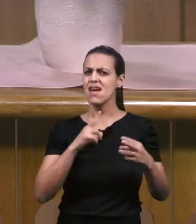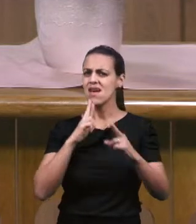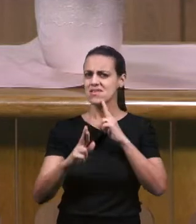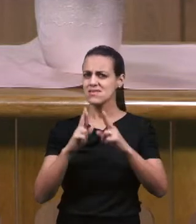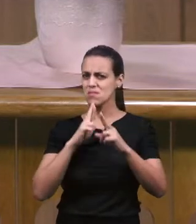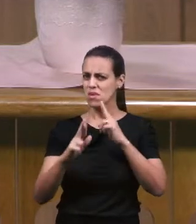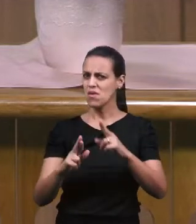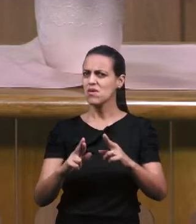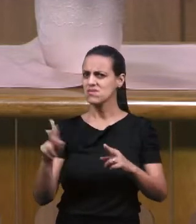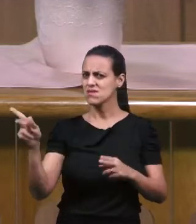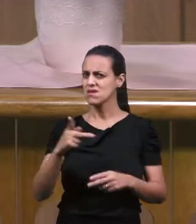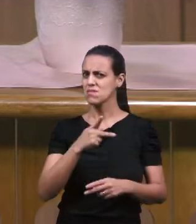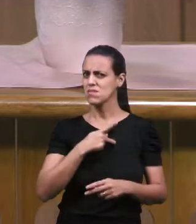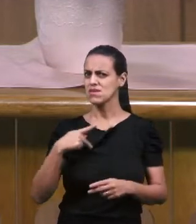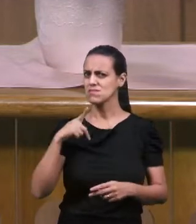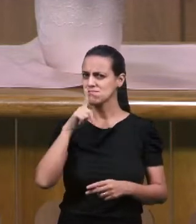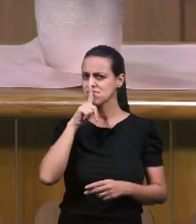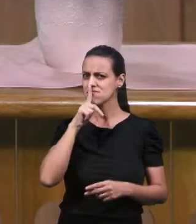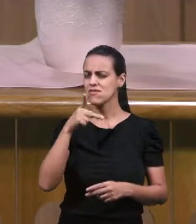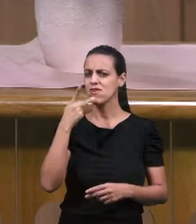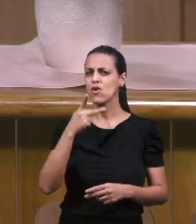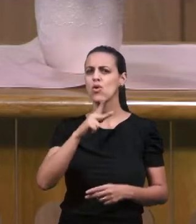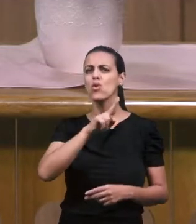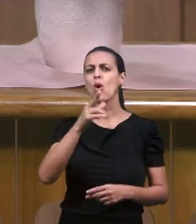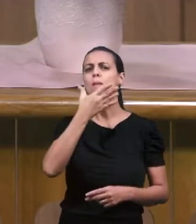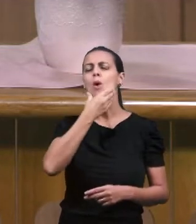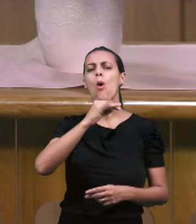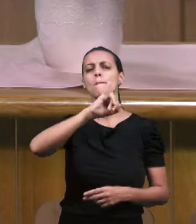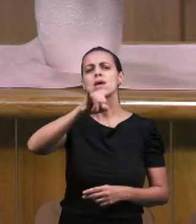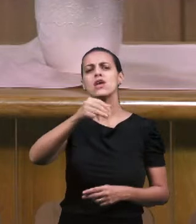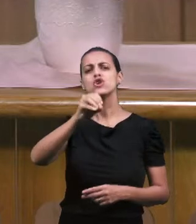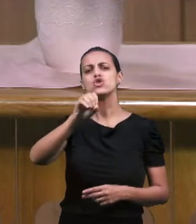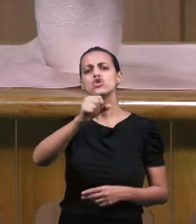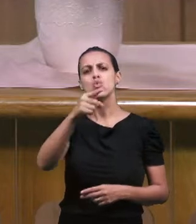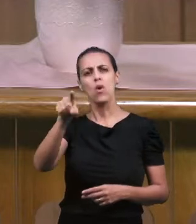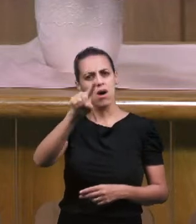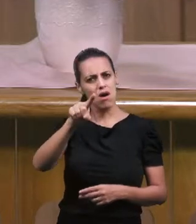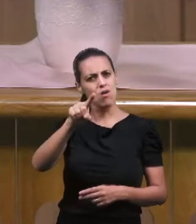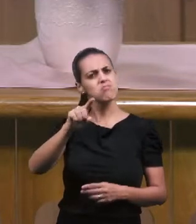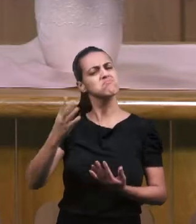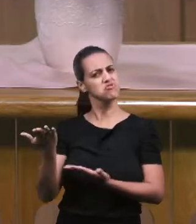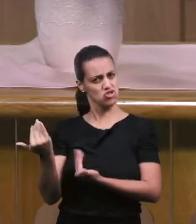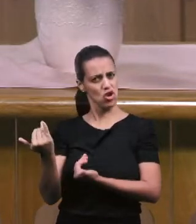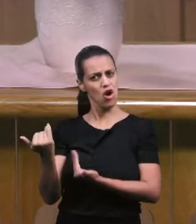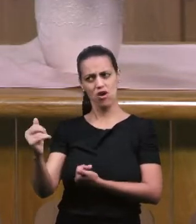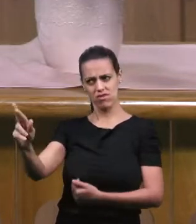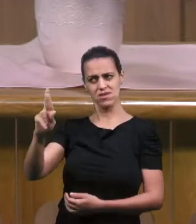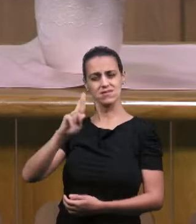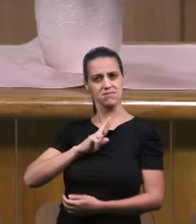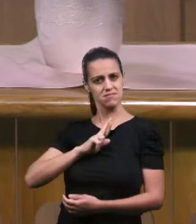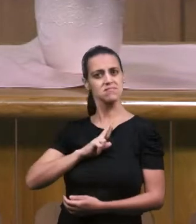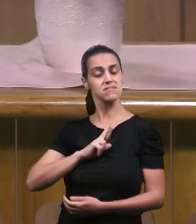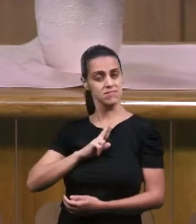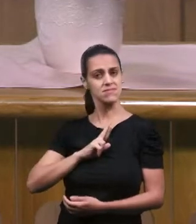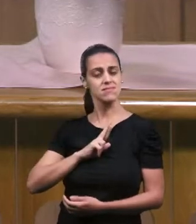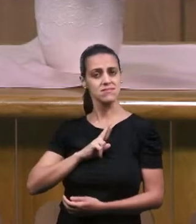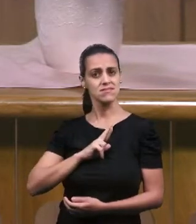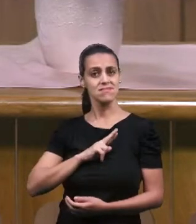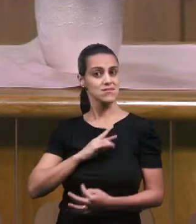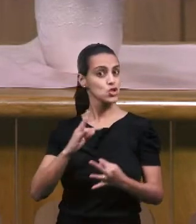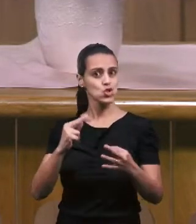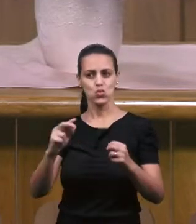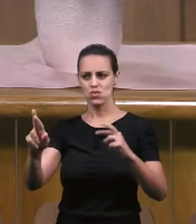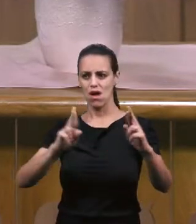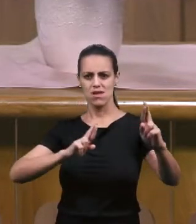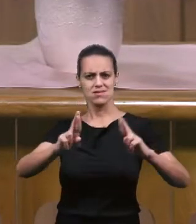que juste à citer le nom ici de nos frères Jean Marcos de Fortaleza, un jeune. D'ailleurs, les réponses qui sont